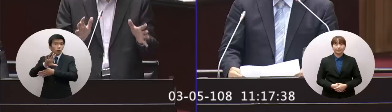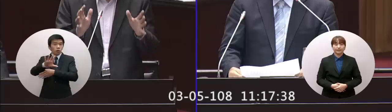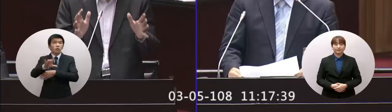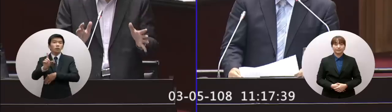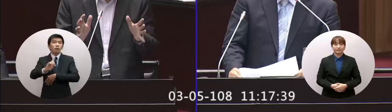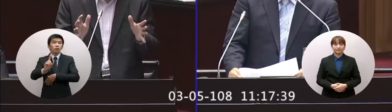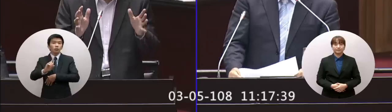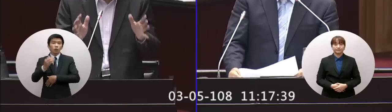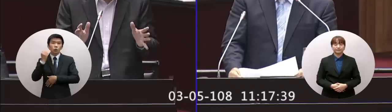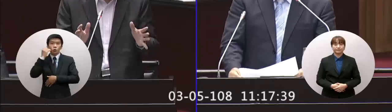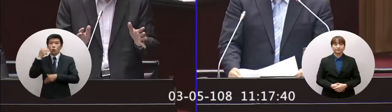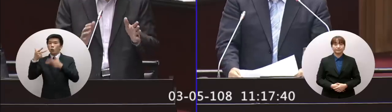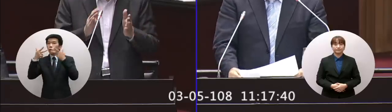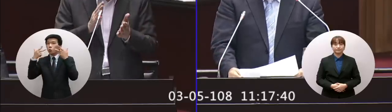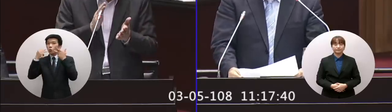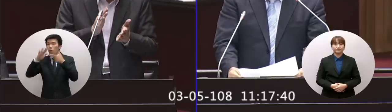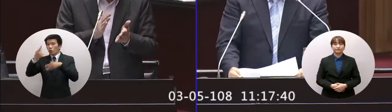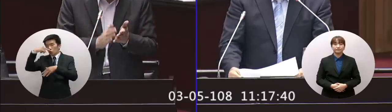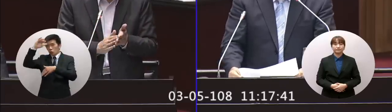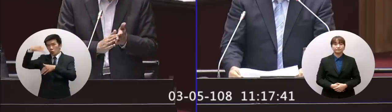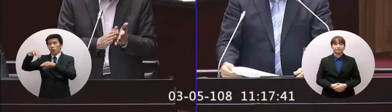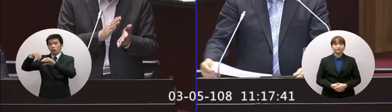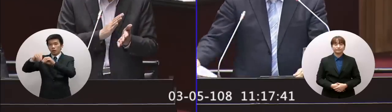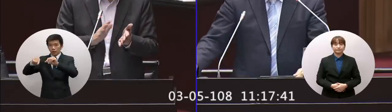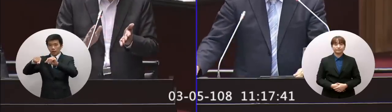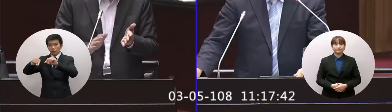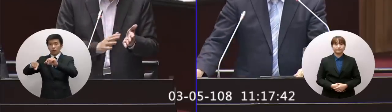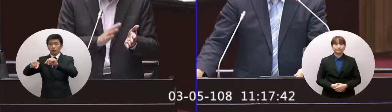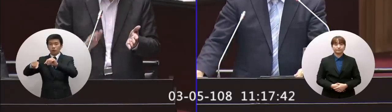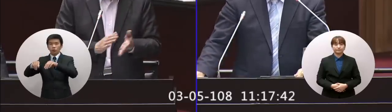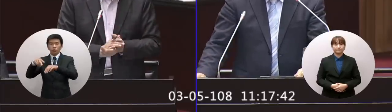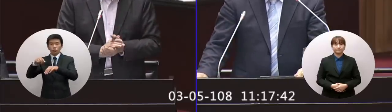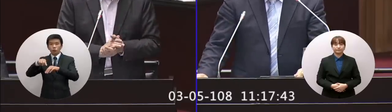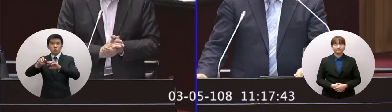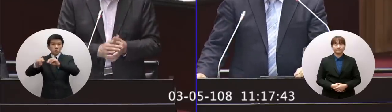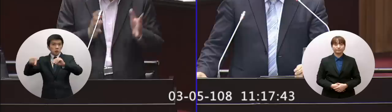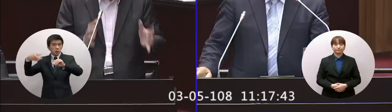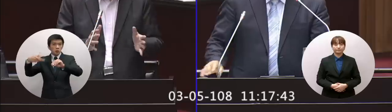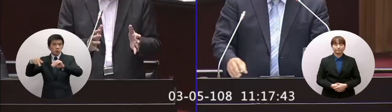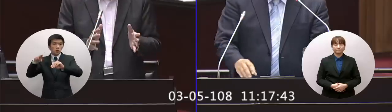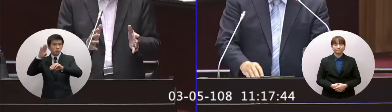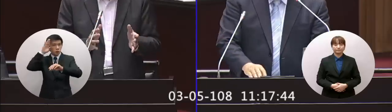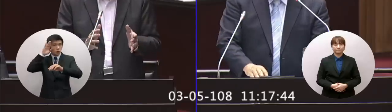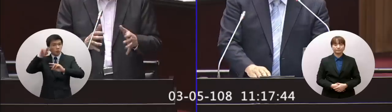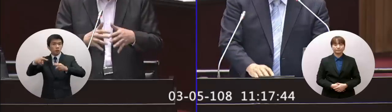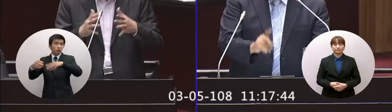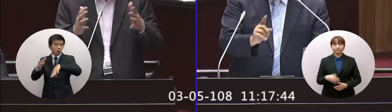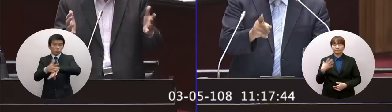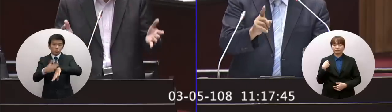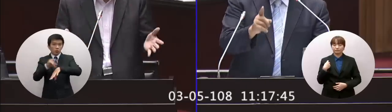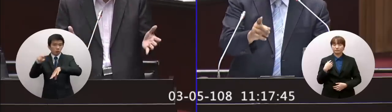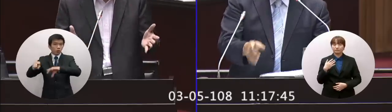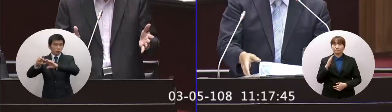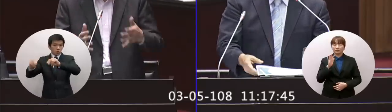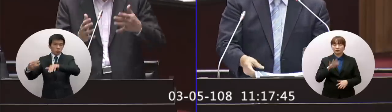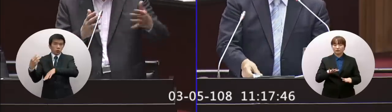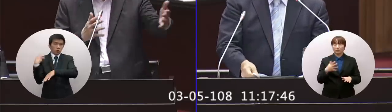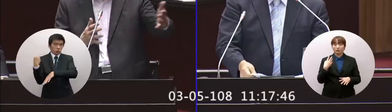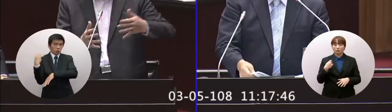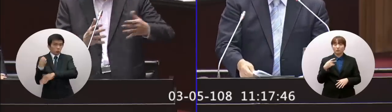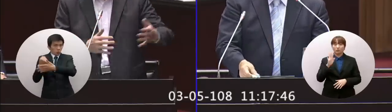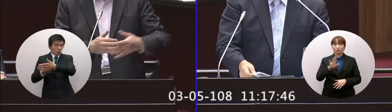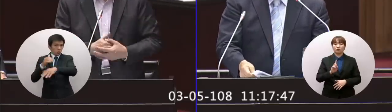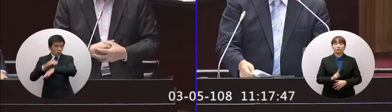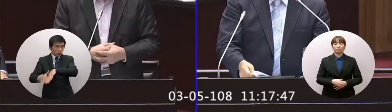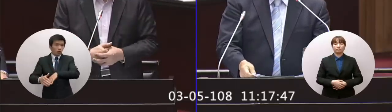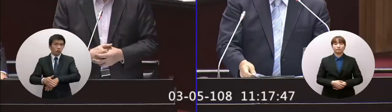在原住民的传统领域土地上面，他们土地不会做任何的变更，维持现状。 维持 未来要怎么处理，是还要